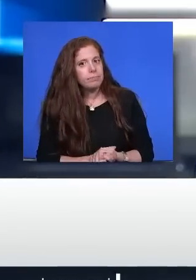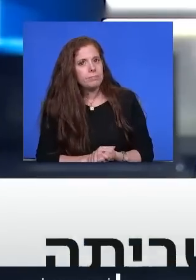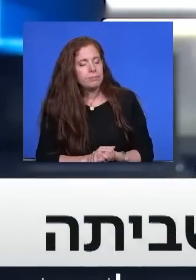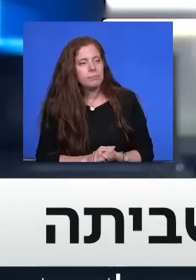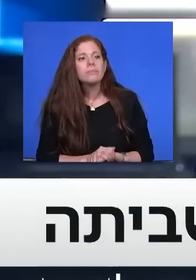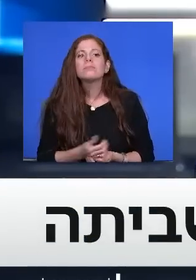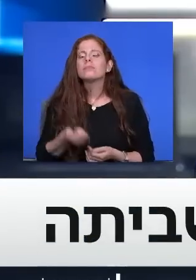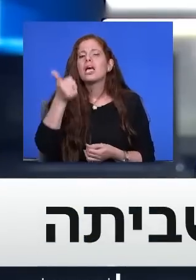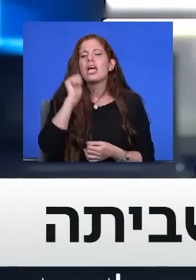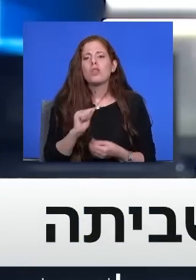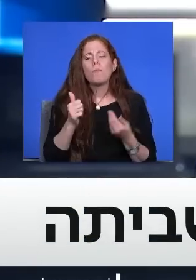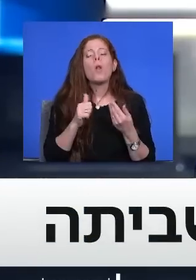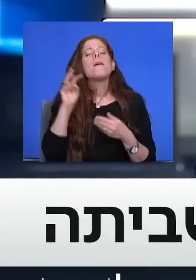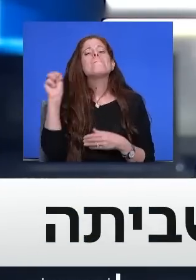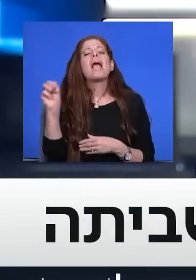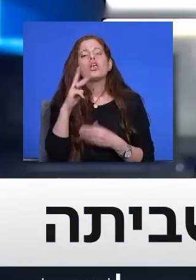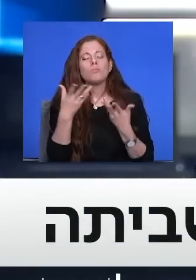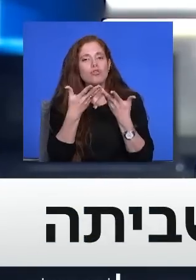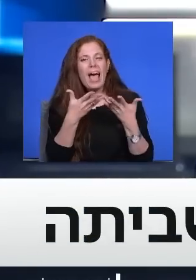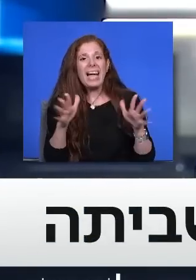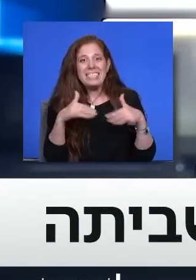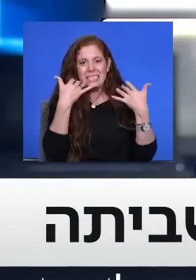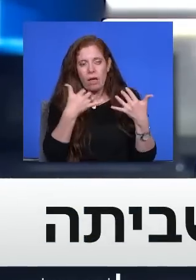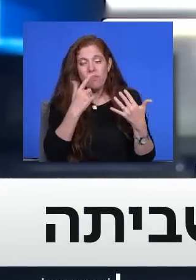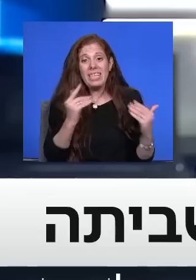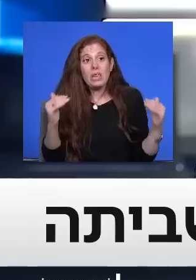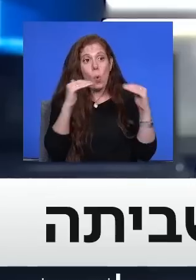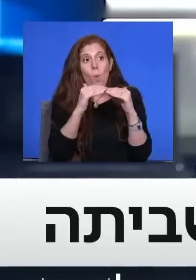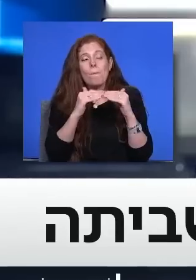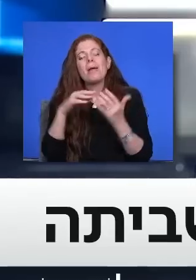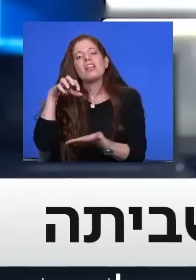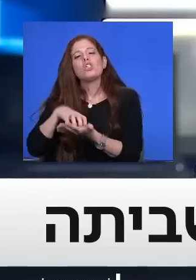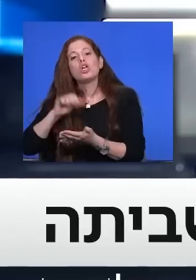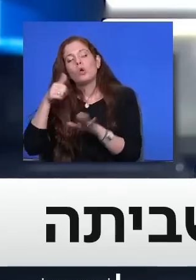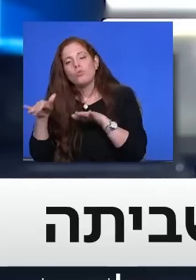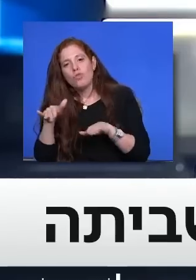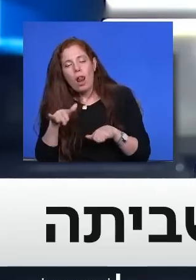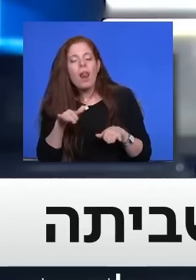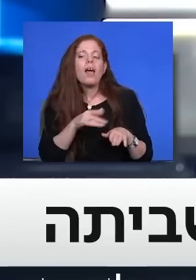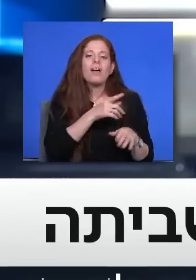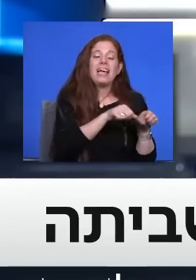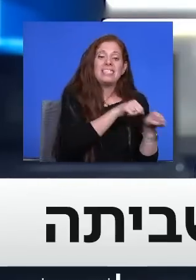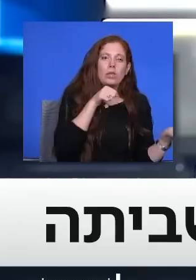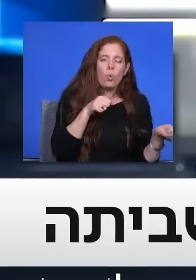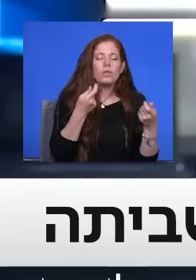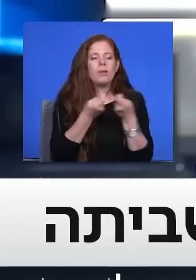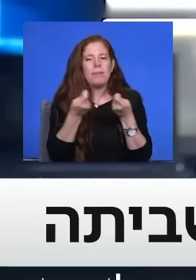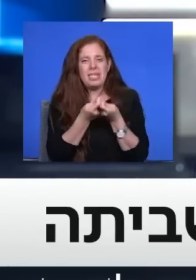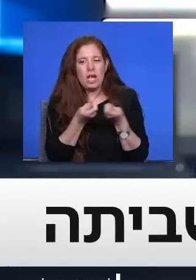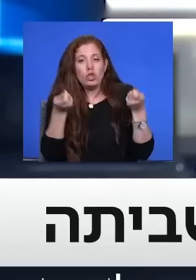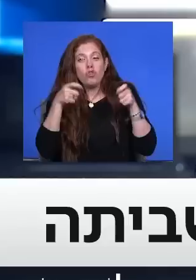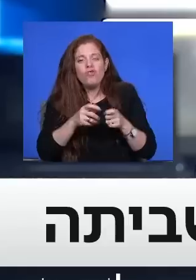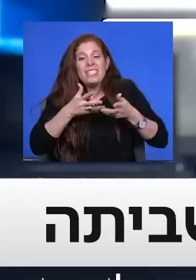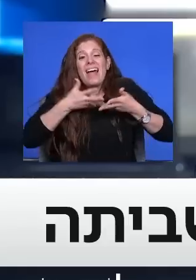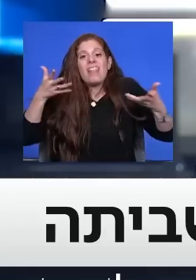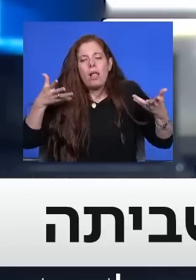אתמול חשף כאן מיכאל שמש את התיאום בין לשכת ראש הממשלה להסתדרות בעניין שביתת הענק במשק, ואת הדברים שאמר פנחס